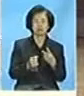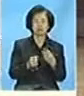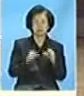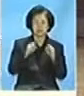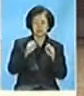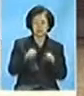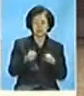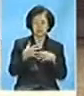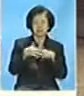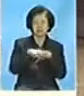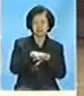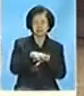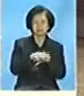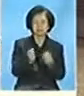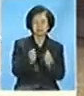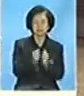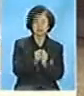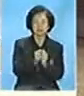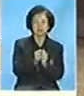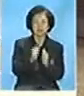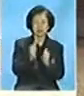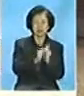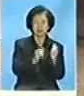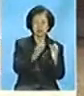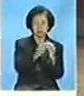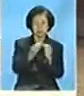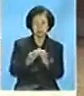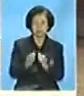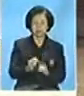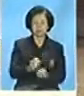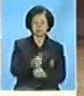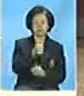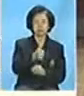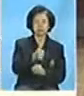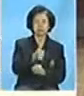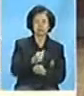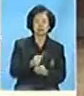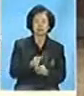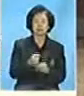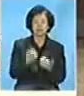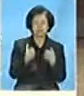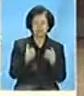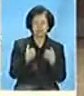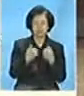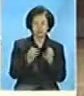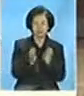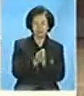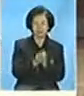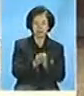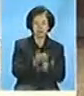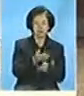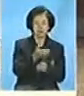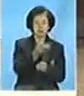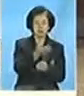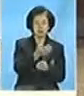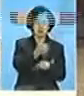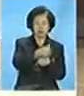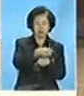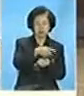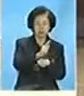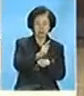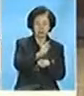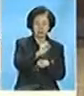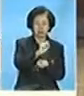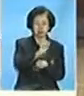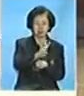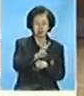ามารถประสานงานกับทุกฝ่ายได้เป็นอย่างดีอันประกอบด้วยท่านประธานวุฒิสภ